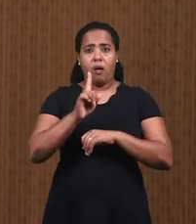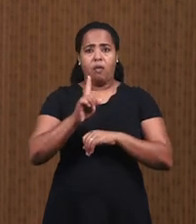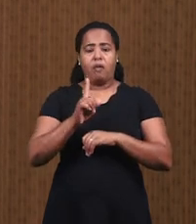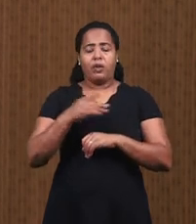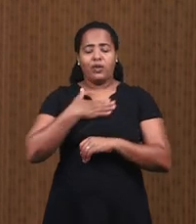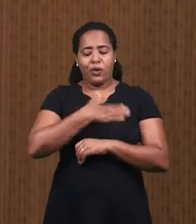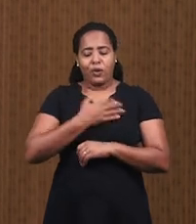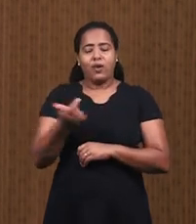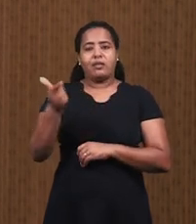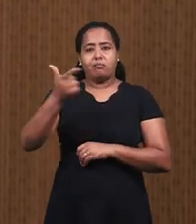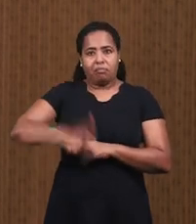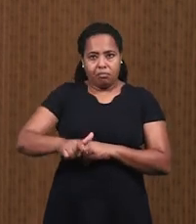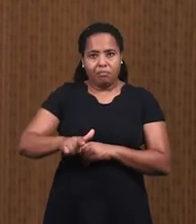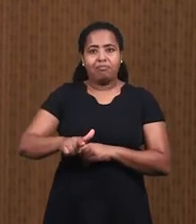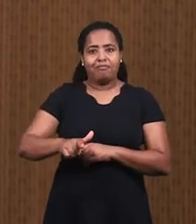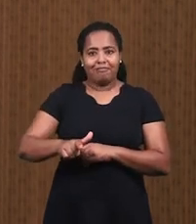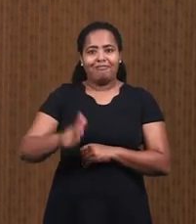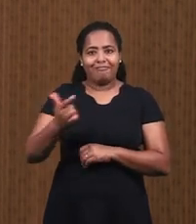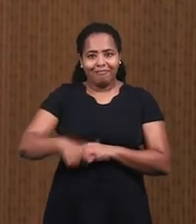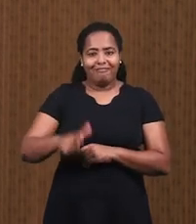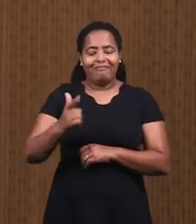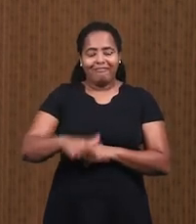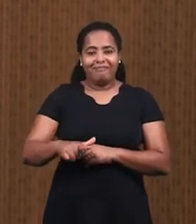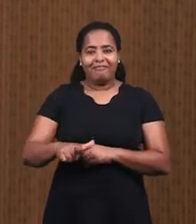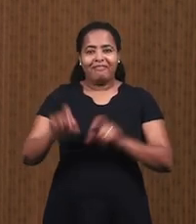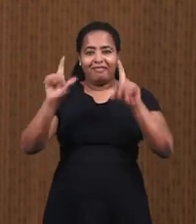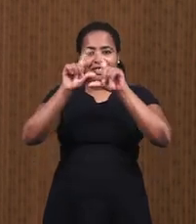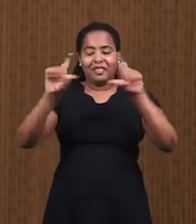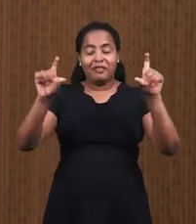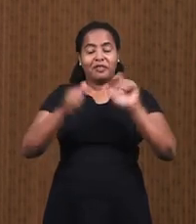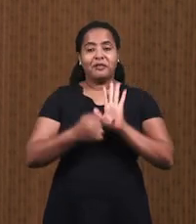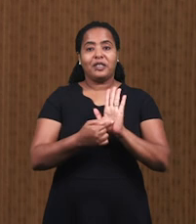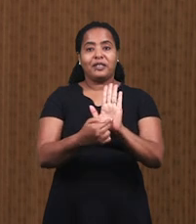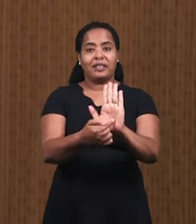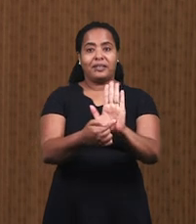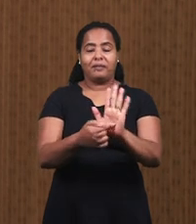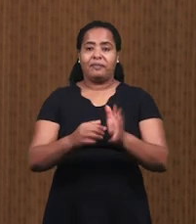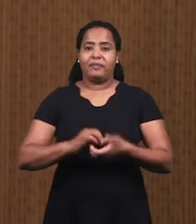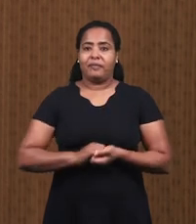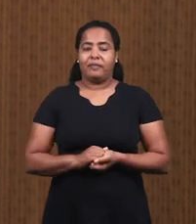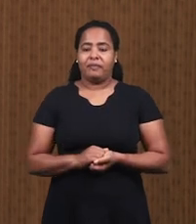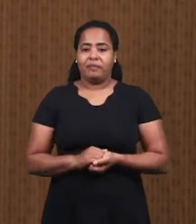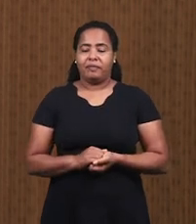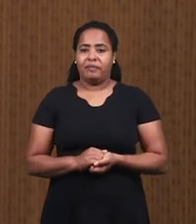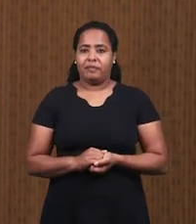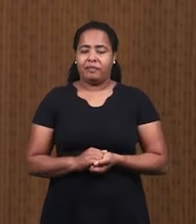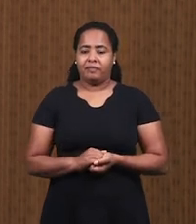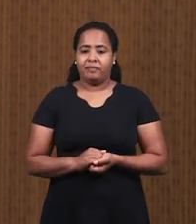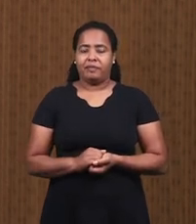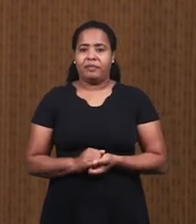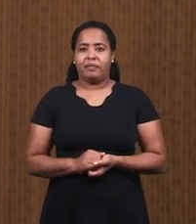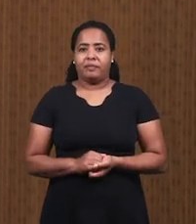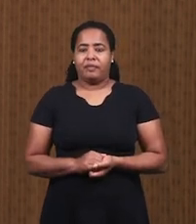фразой, которая не моя, но она мне нравится. Фраза следующая.